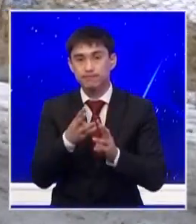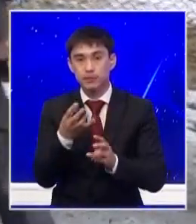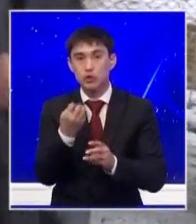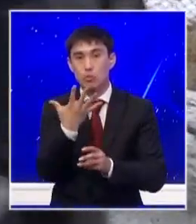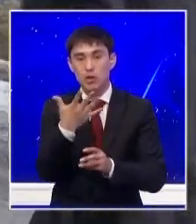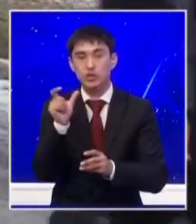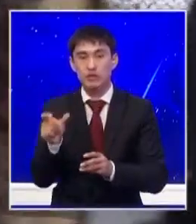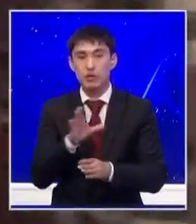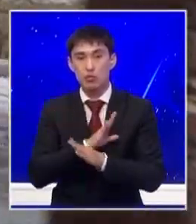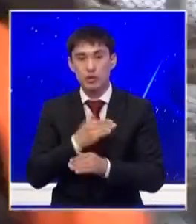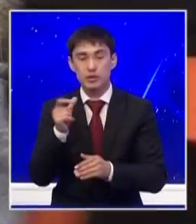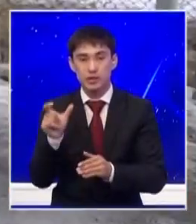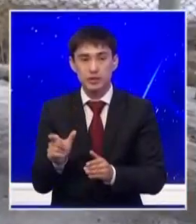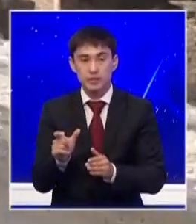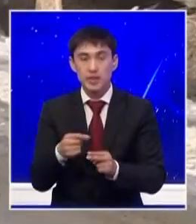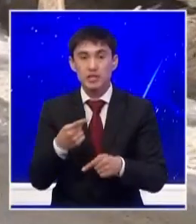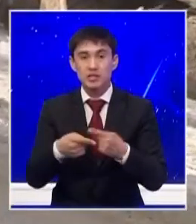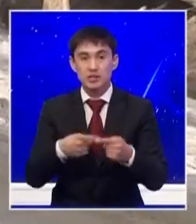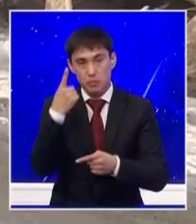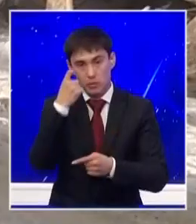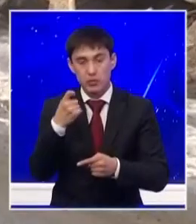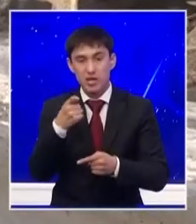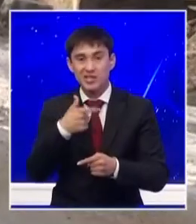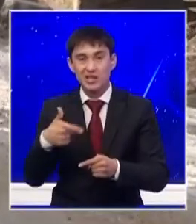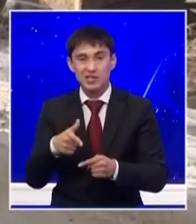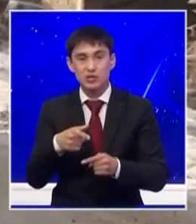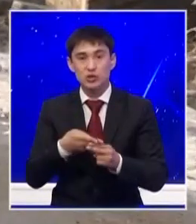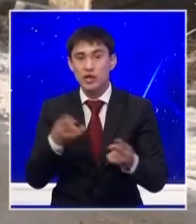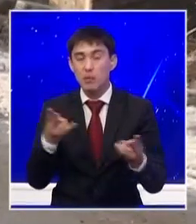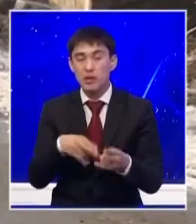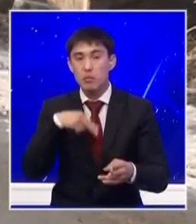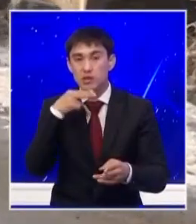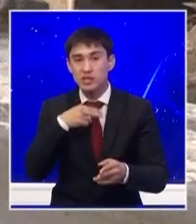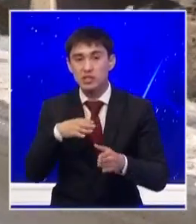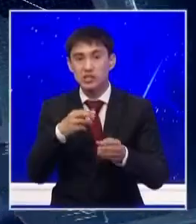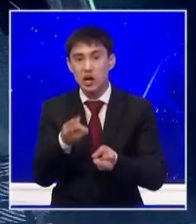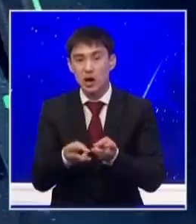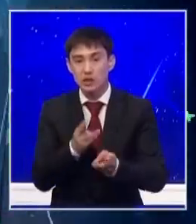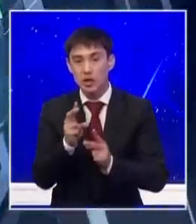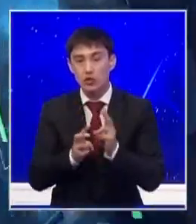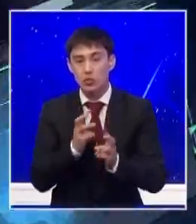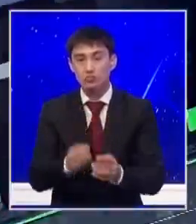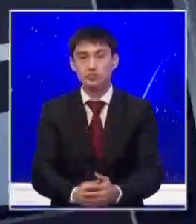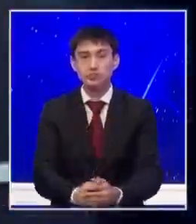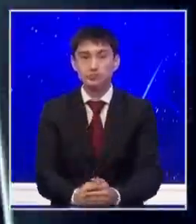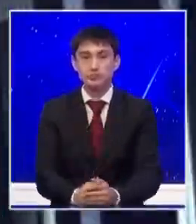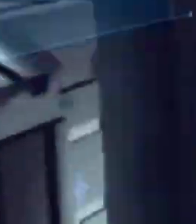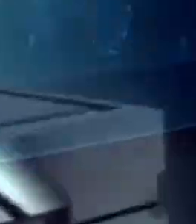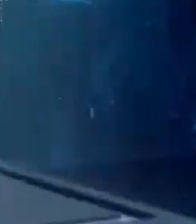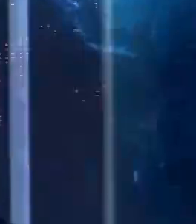еще пять человек службы ЧС в очередной раз предупреждают граждан о необходимости осторожного обращения с огнем Антон косиновский